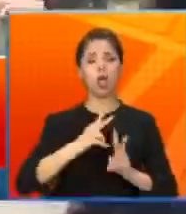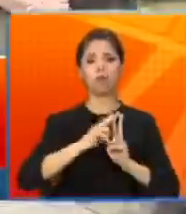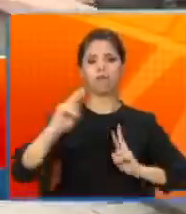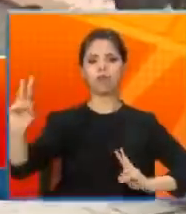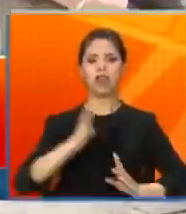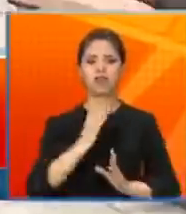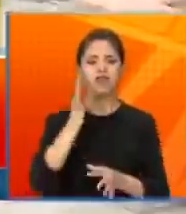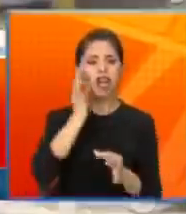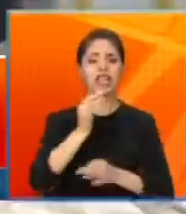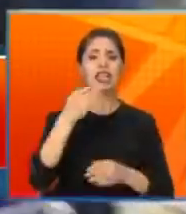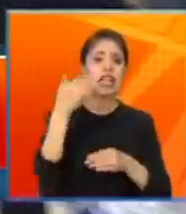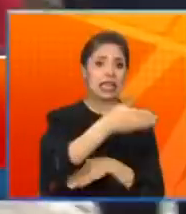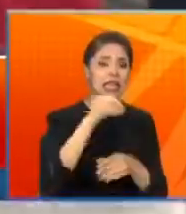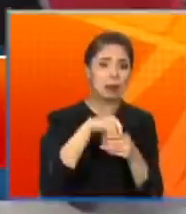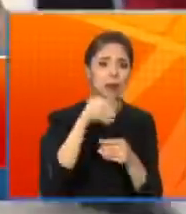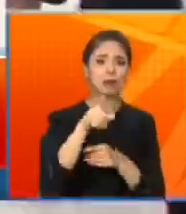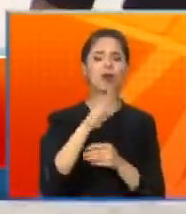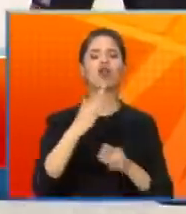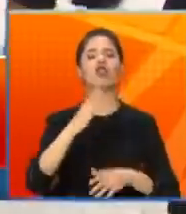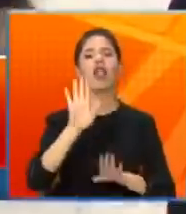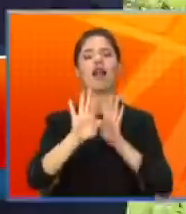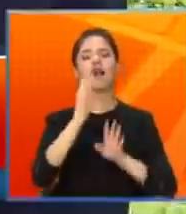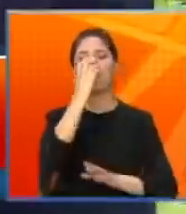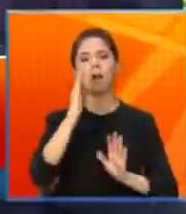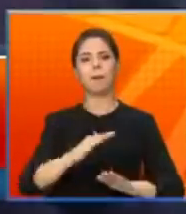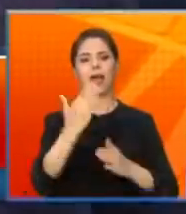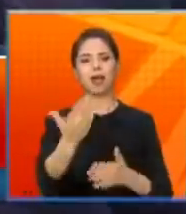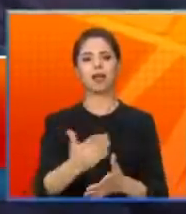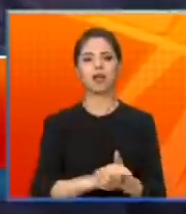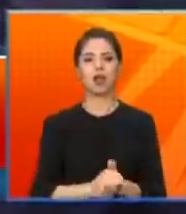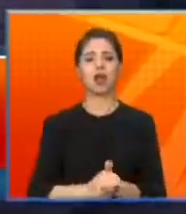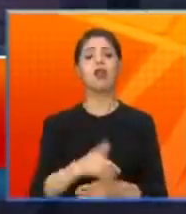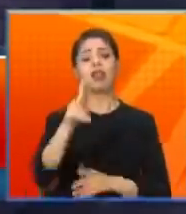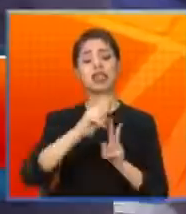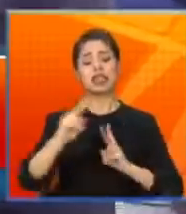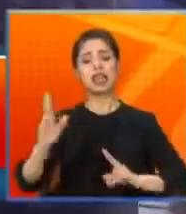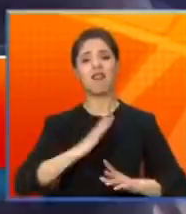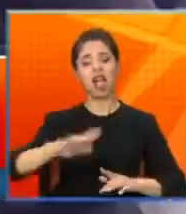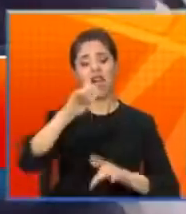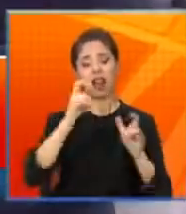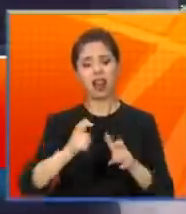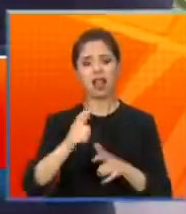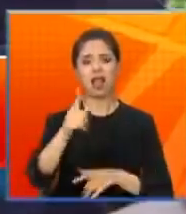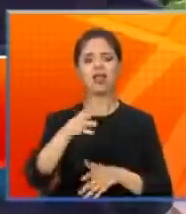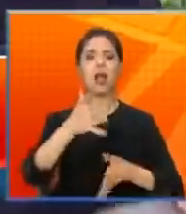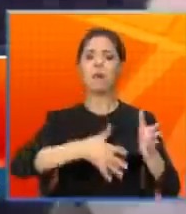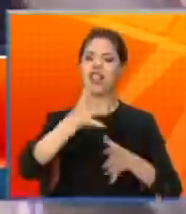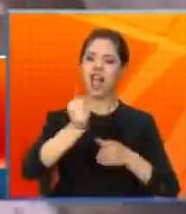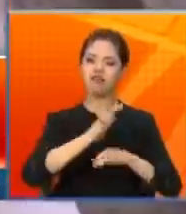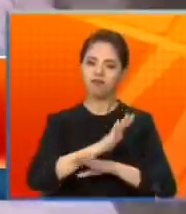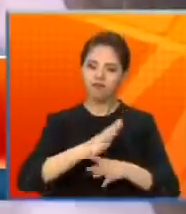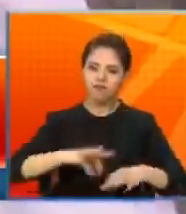kuyruklar var insanlar içeri girebilmek için kapılarda bekliyorlar yaparak sıra var yani her yerde Pazar alışverişini